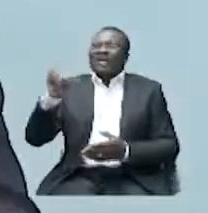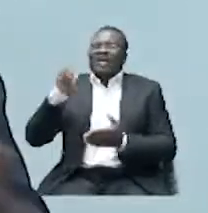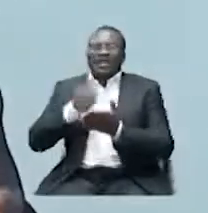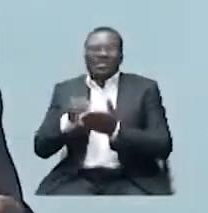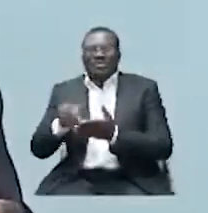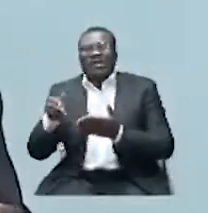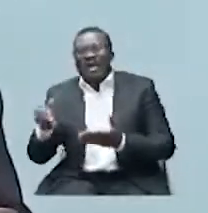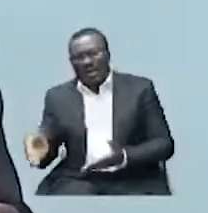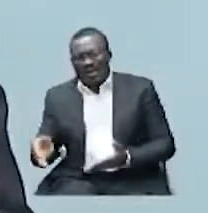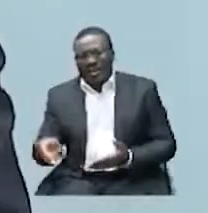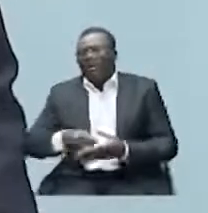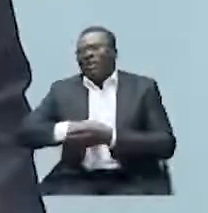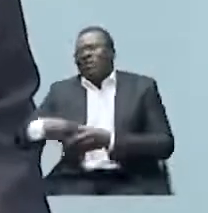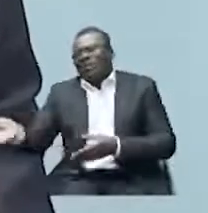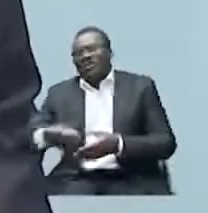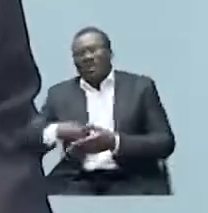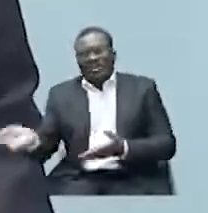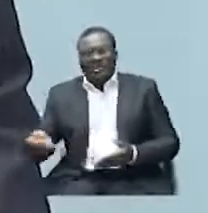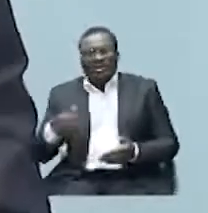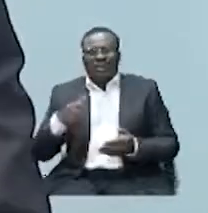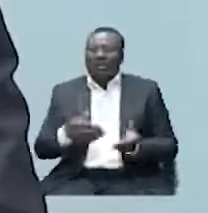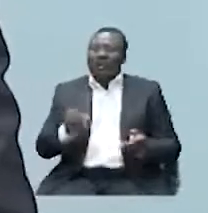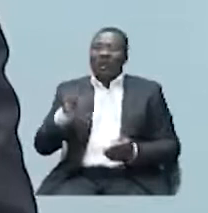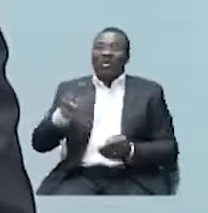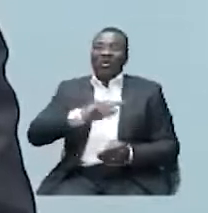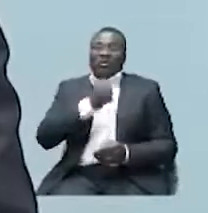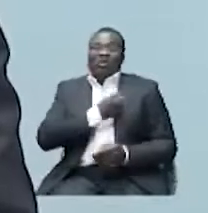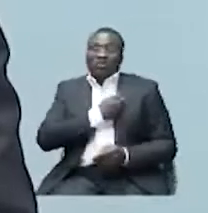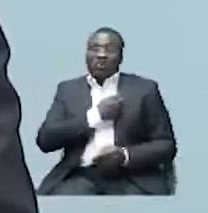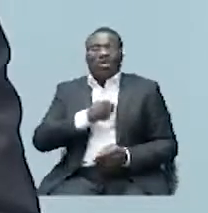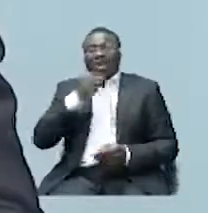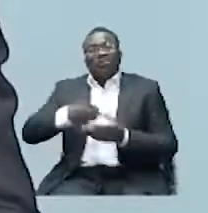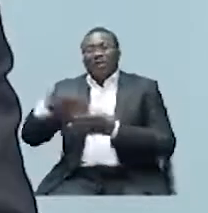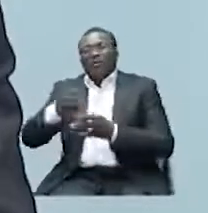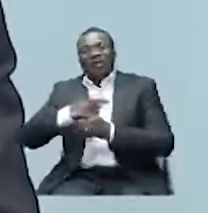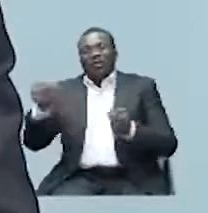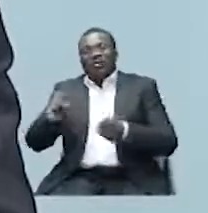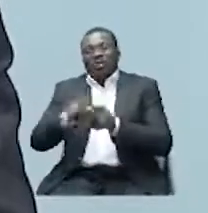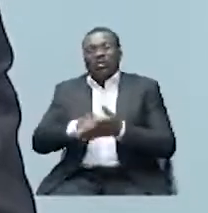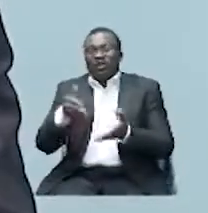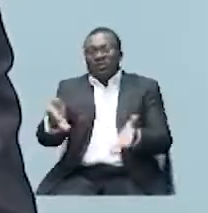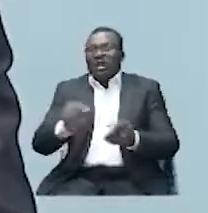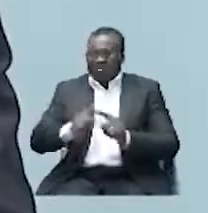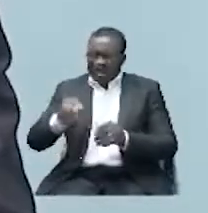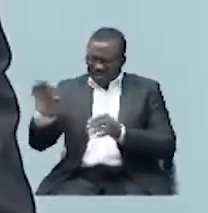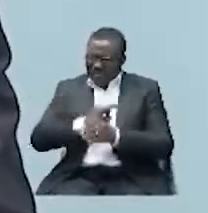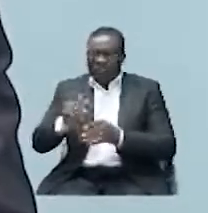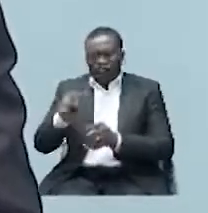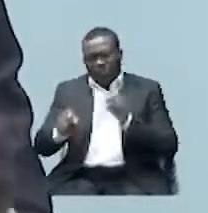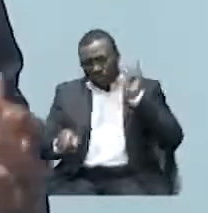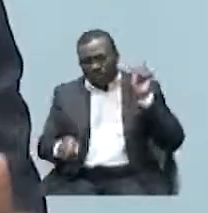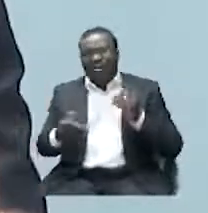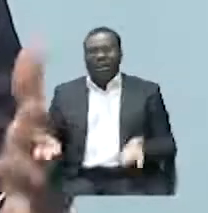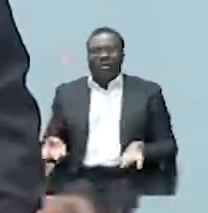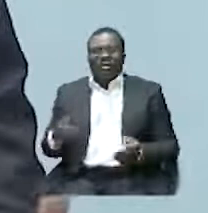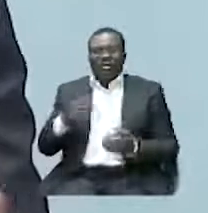Là-dedans, nous l'avons bien trouvé, n'est-ce pas? À côté, le Togo en a fait autant, sinon moins. Et ça fonctionne.